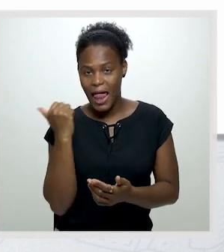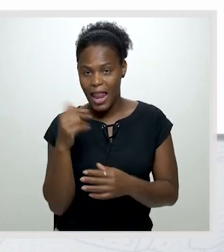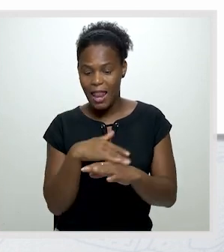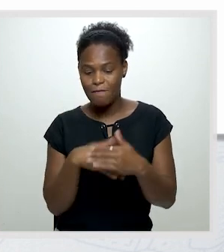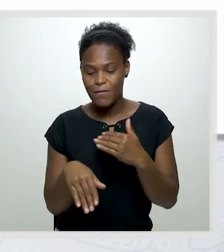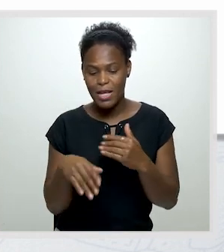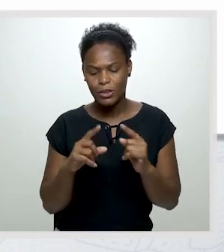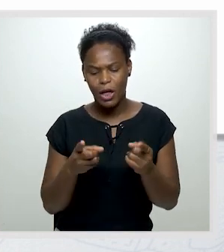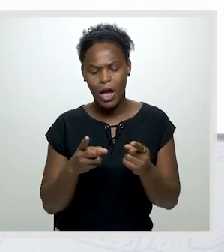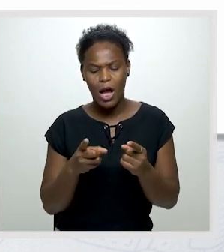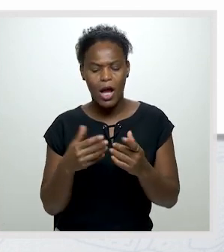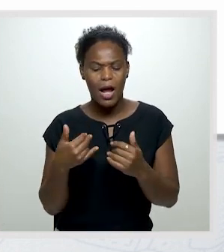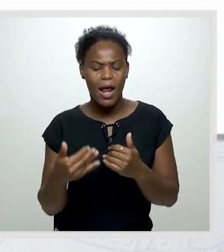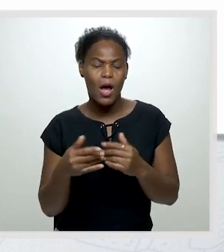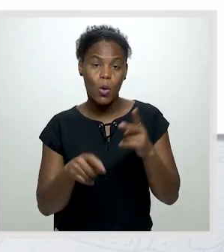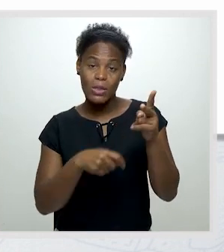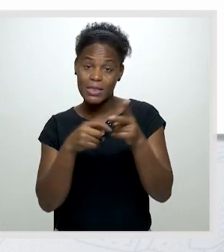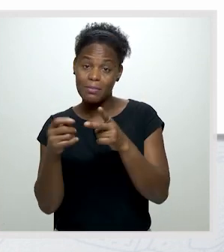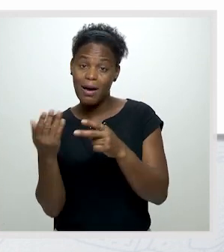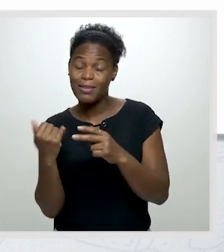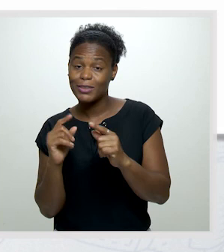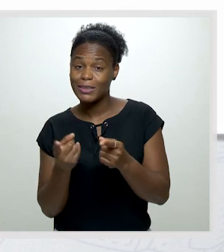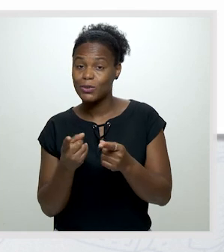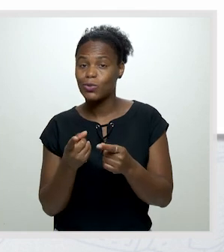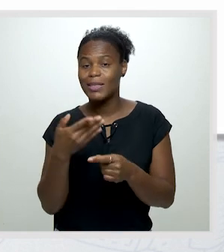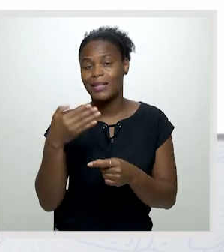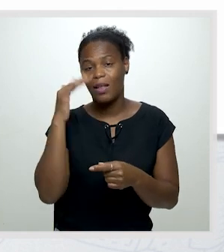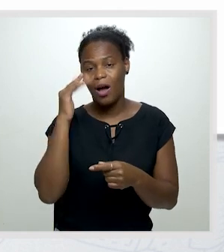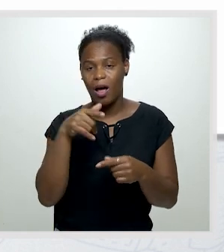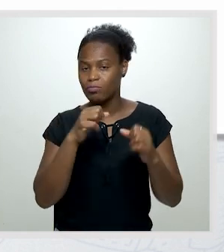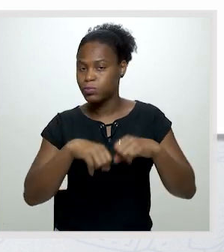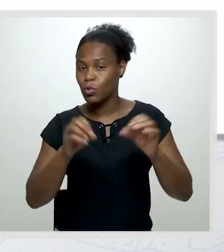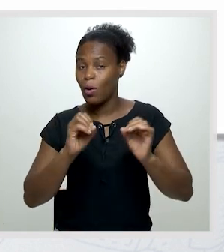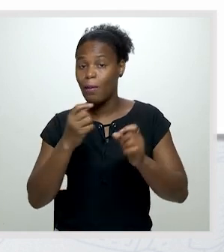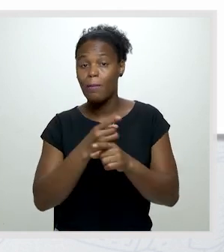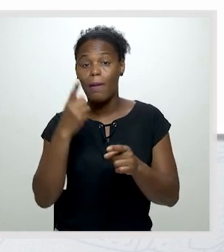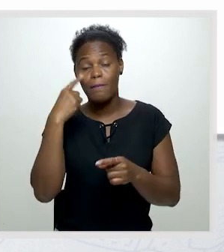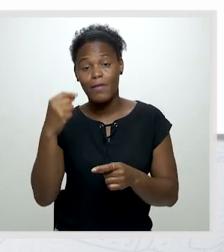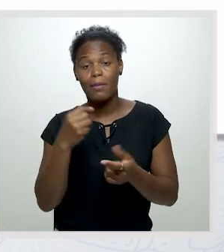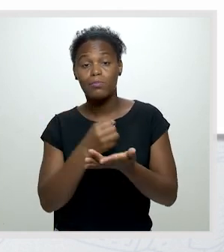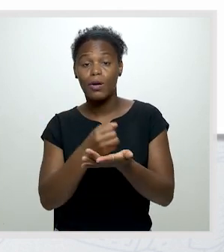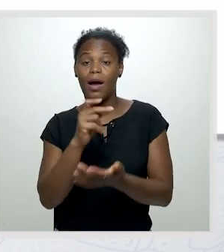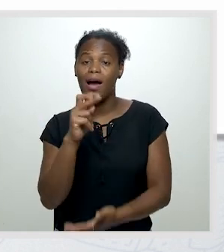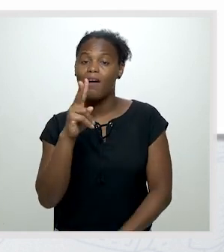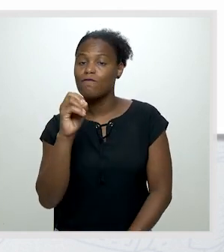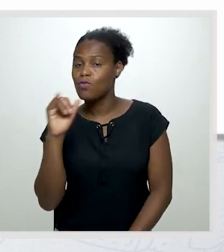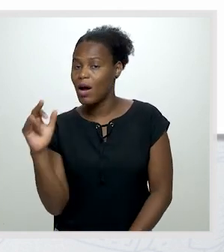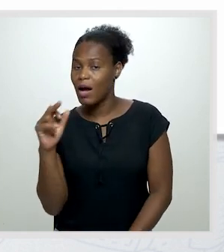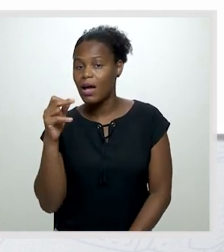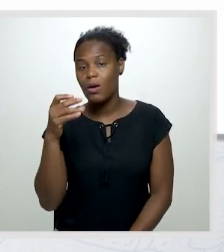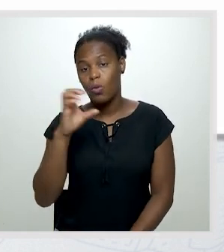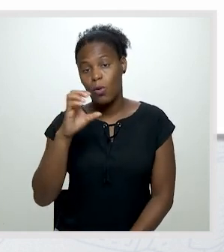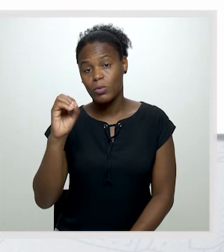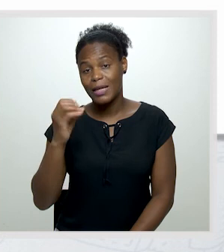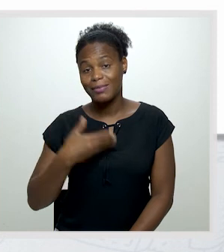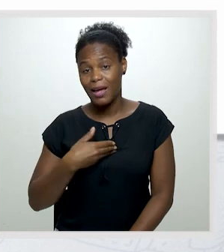cinéma à 7 ans. Ici, il n'y a pas d'accord, puisque le verbe se conjugue avec l'auxiliaire avoir et le complément d'objet direct est